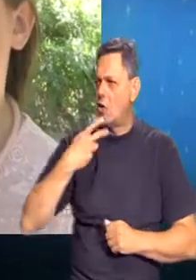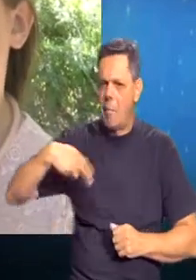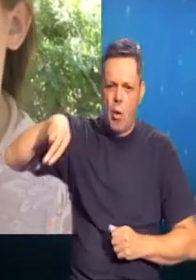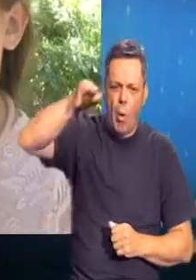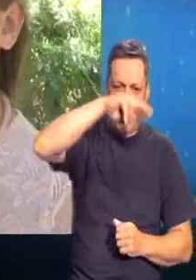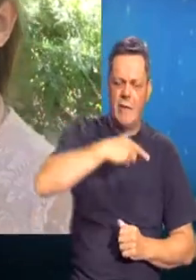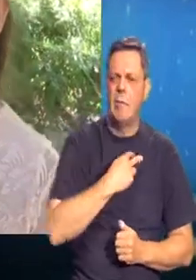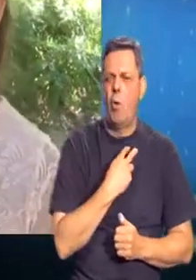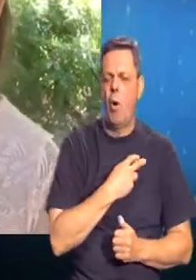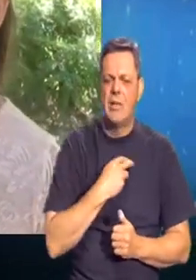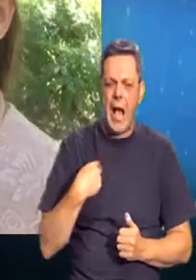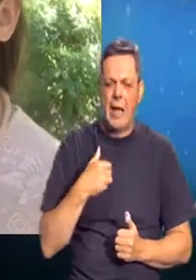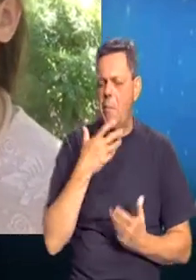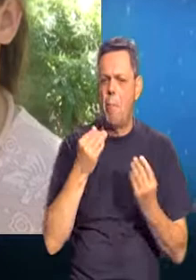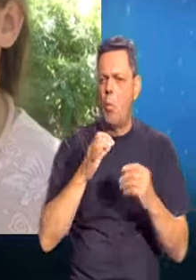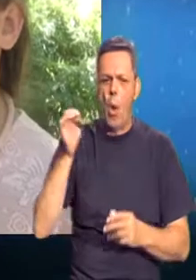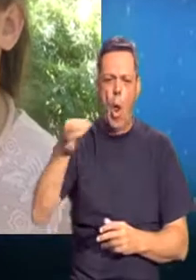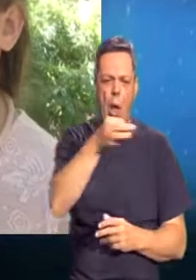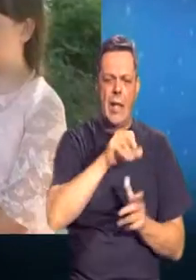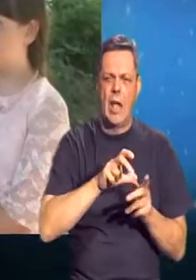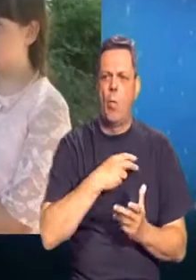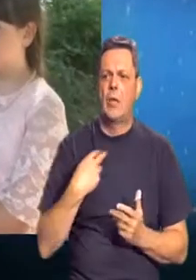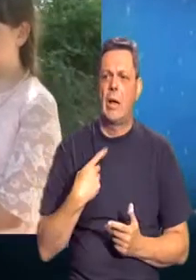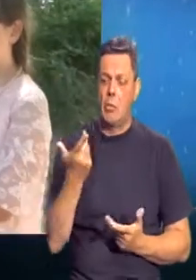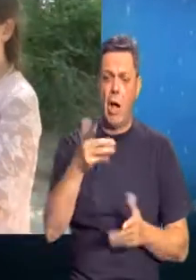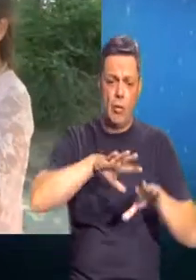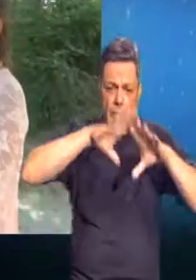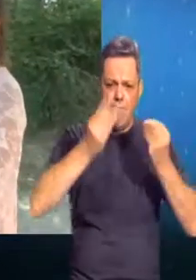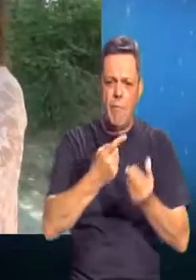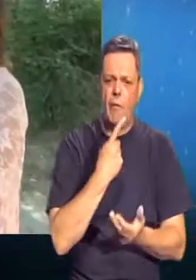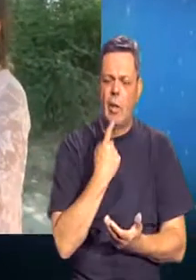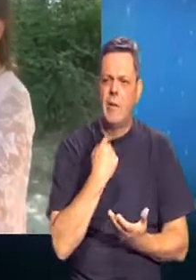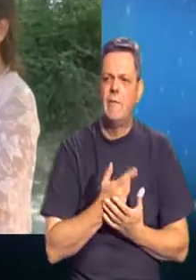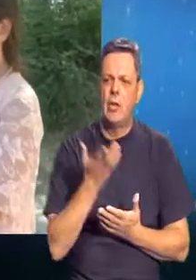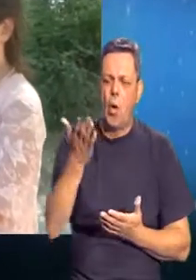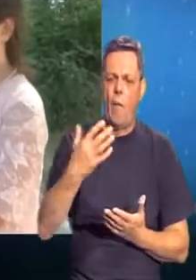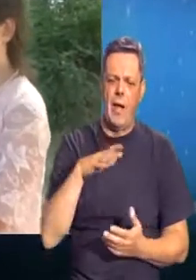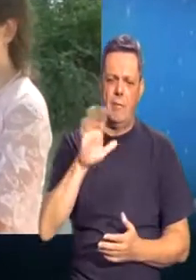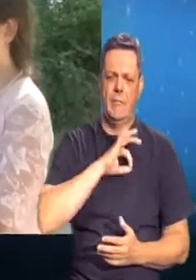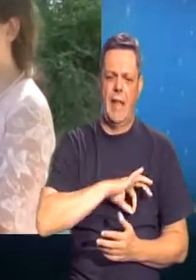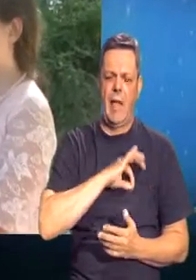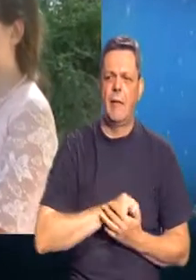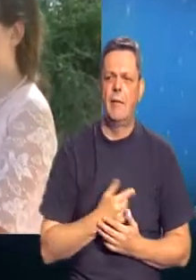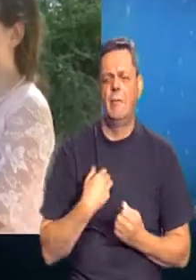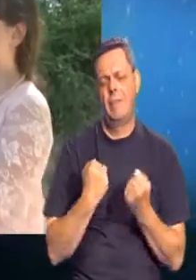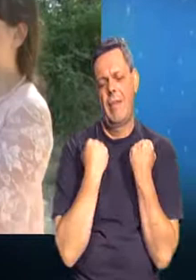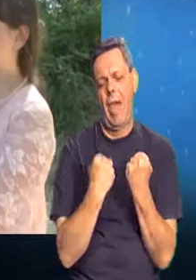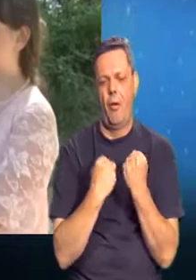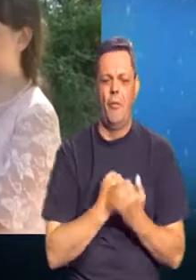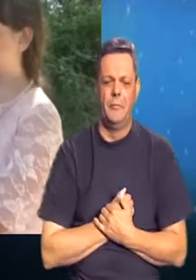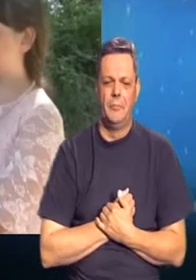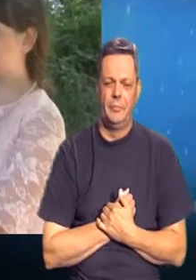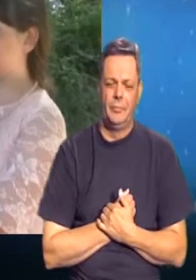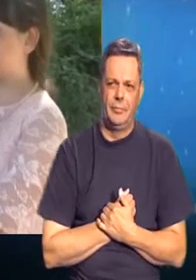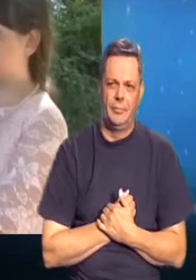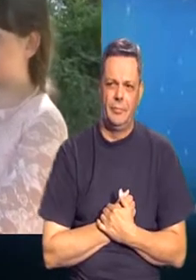obilazimo Zagreb i svakakve lokacije u Zagrebu. Kako se tebi sve u svemu svidio taj zadatak? Jako mi se svidio.